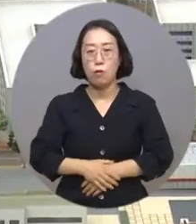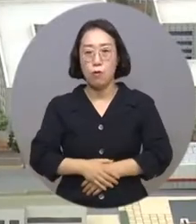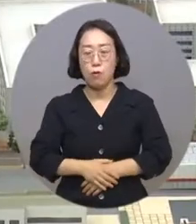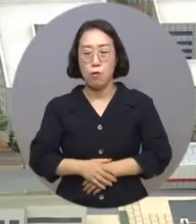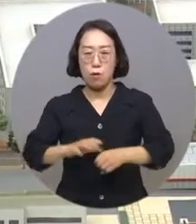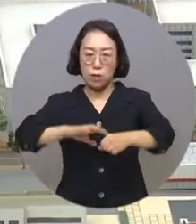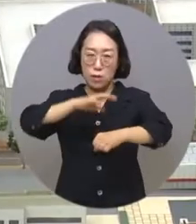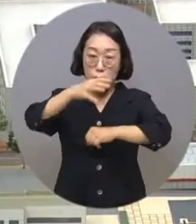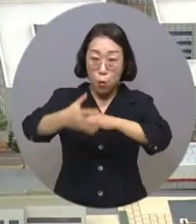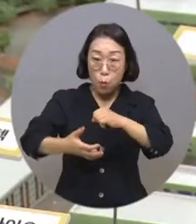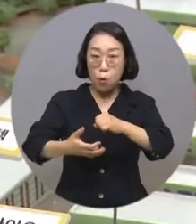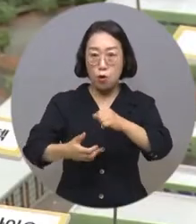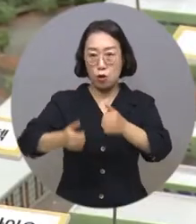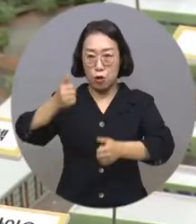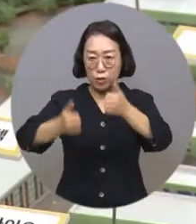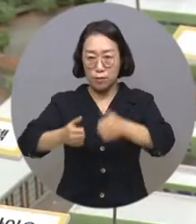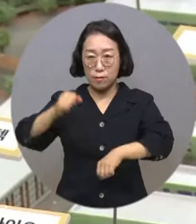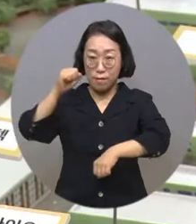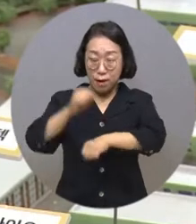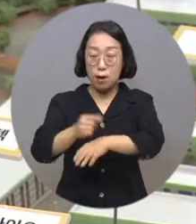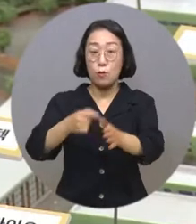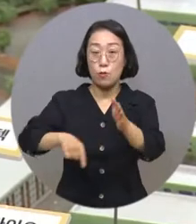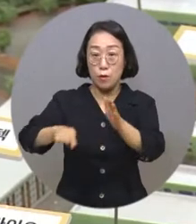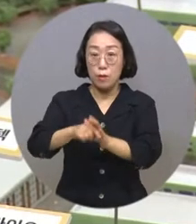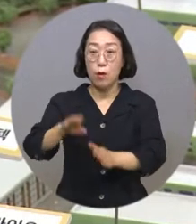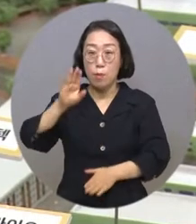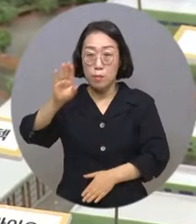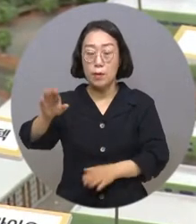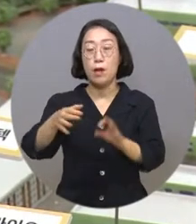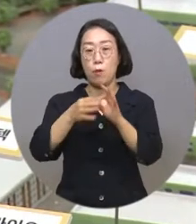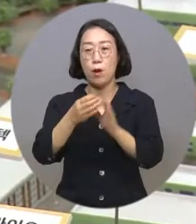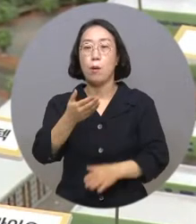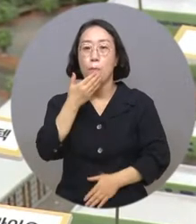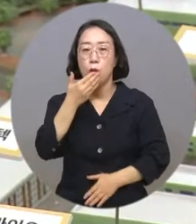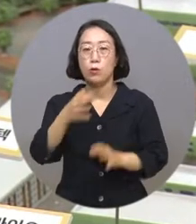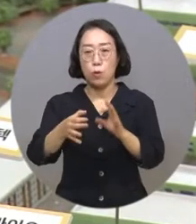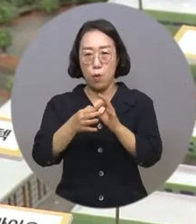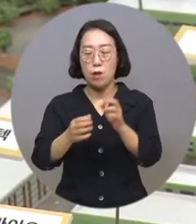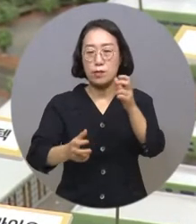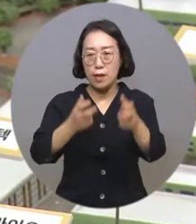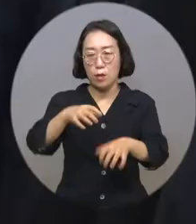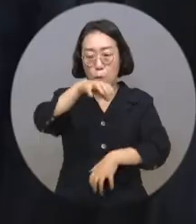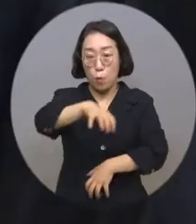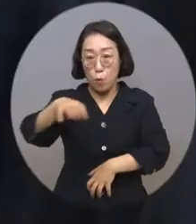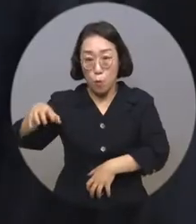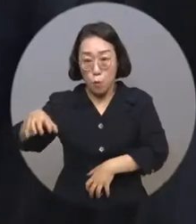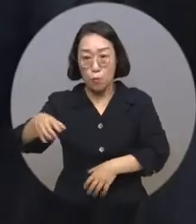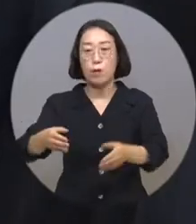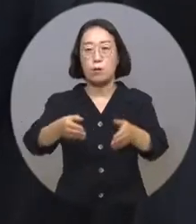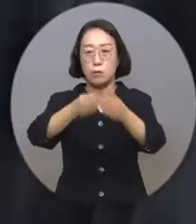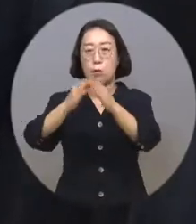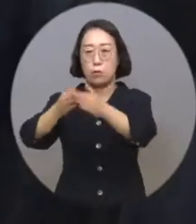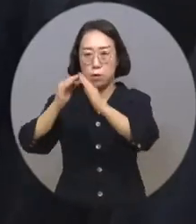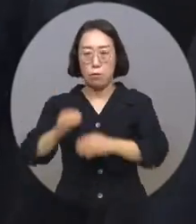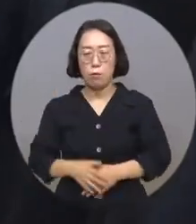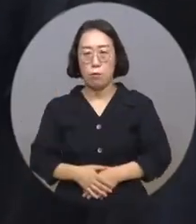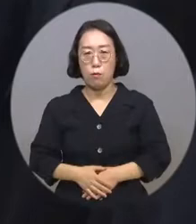경쟁력 강화를 위해 미래 먹거리인 식품산업의 육성의 의지를 이어왔습니다. 김관용